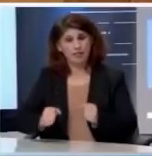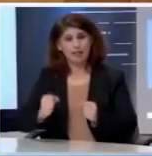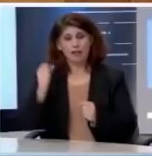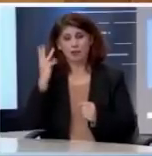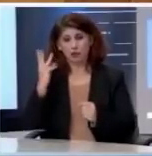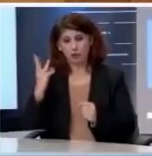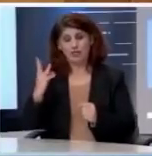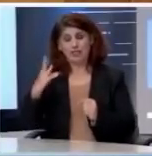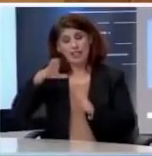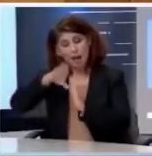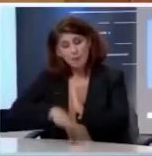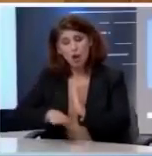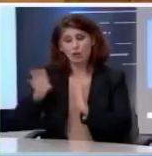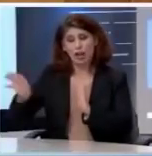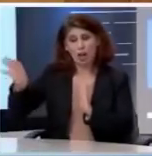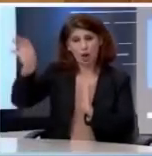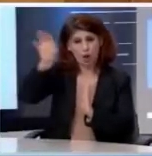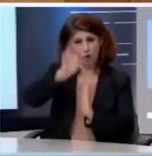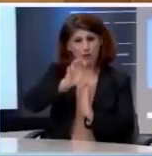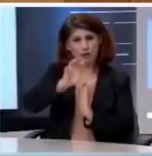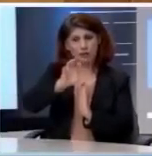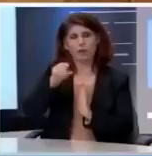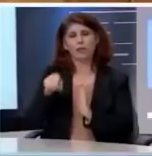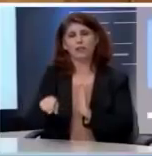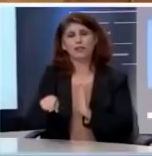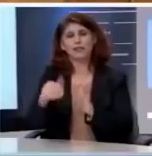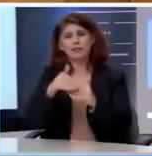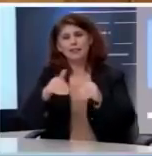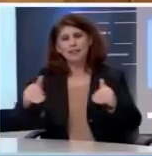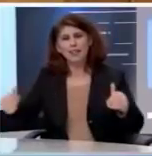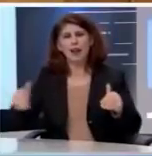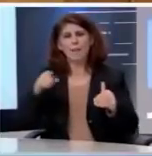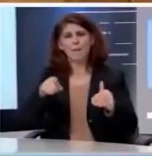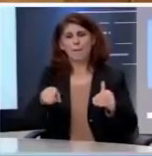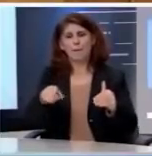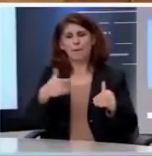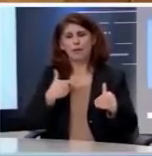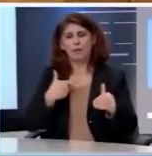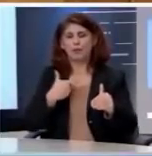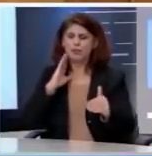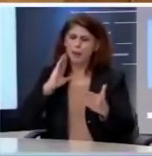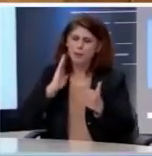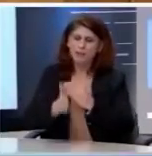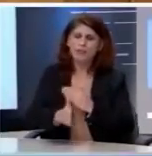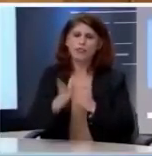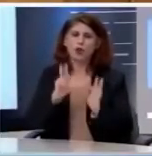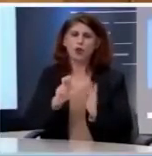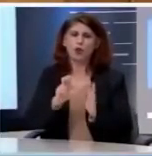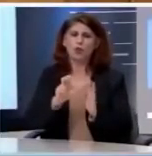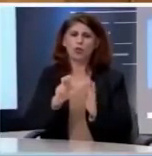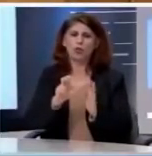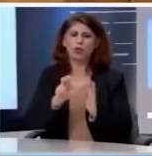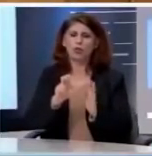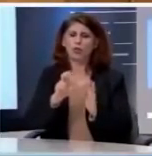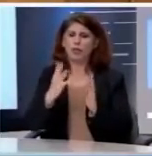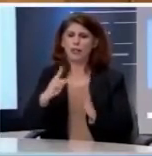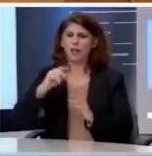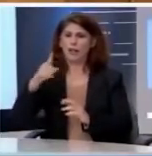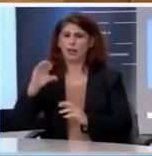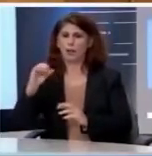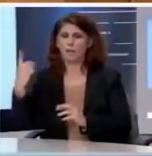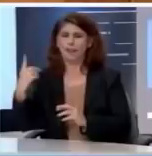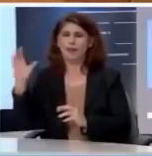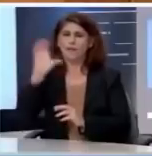τρεις χαμηλότερες χώρες, in line with the provisions of Council Directive 89-105 της Ευρωπαϊκής